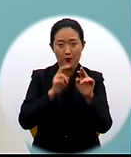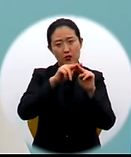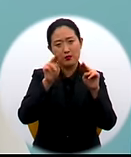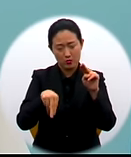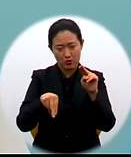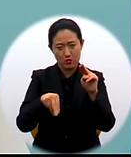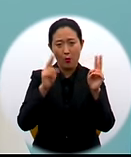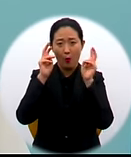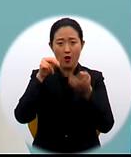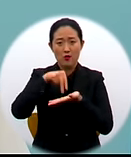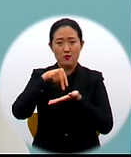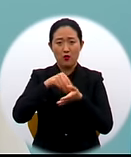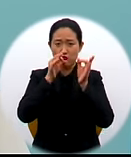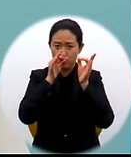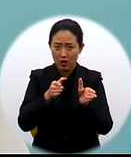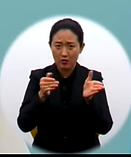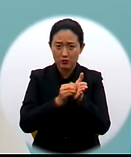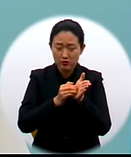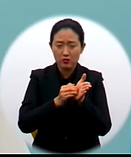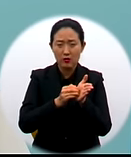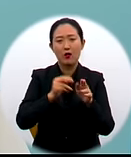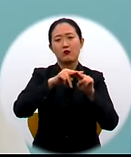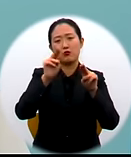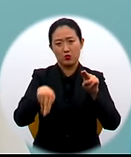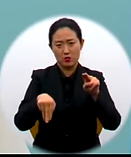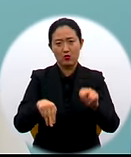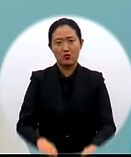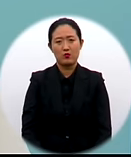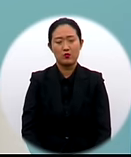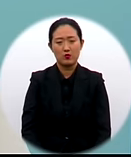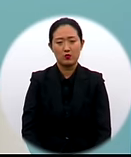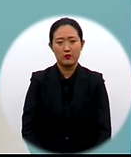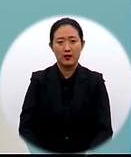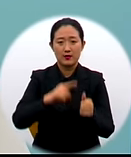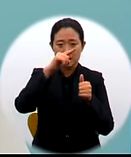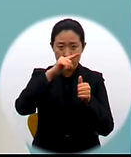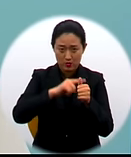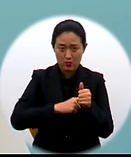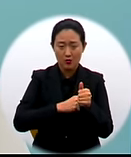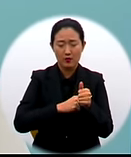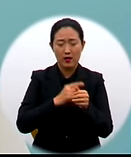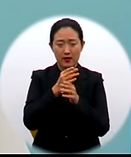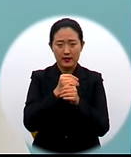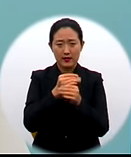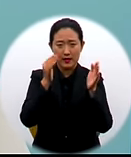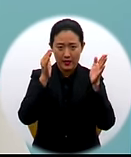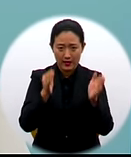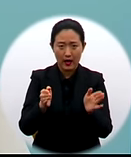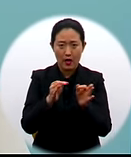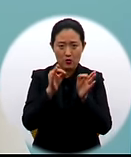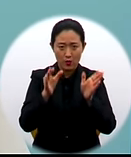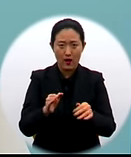이직해버려. 그러면은 자연스럽게 우리 회사에서 일하는 기간 동안 진짜 제대로 시너지를 내면서 일할 수 있도록 하는